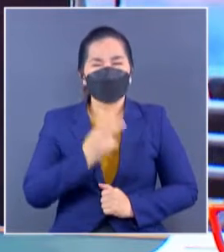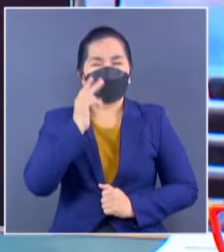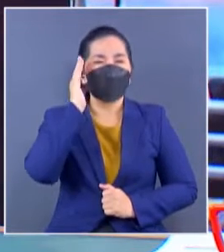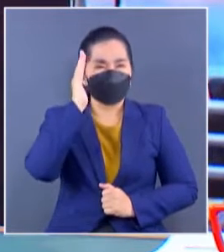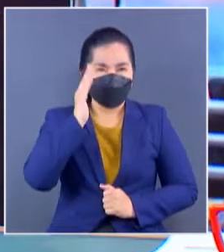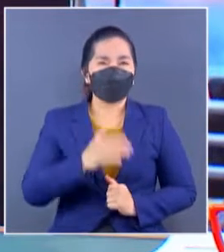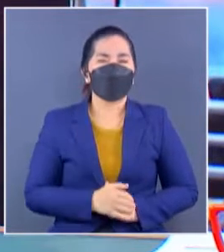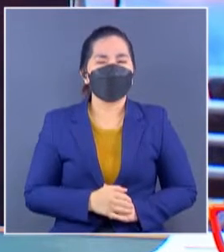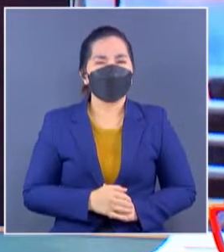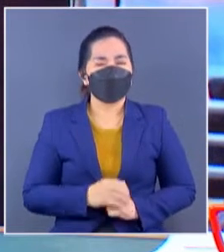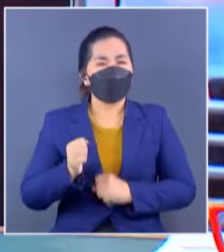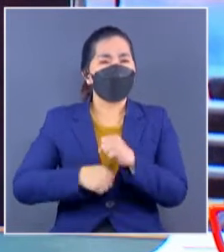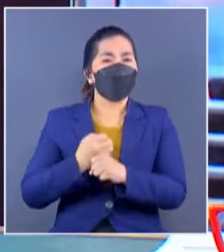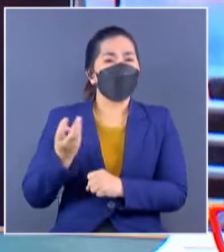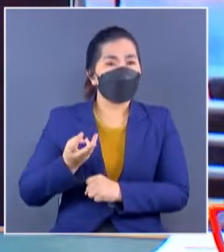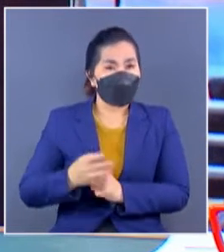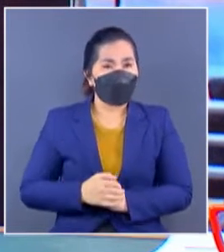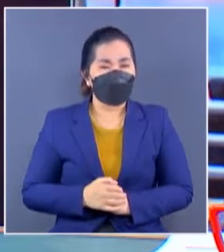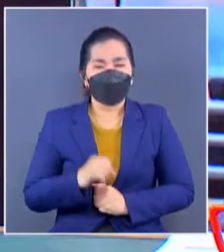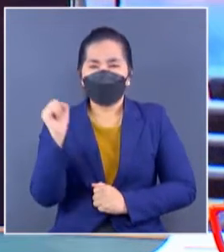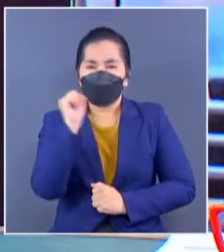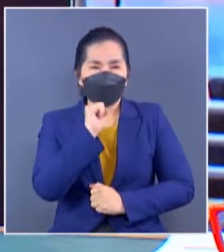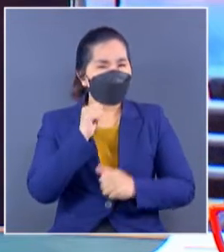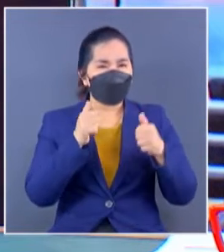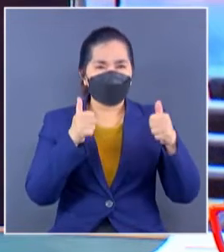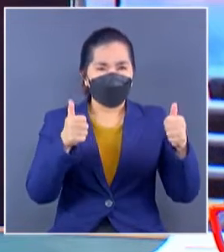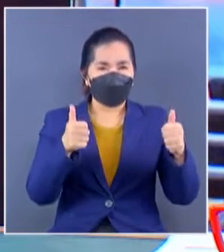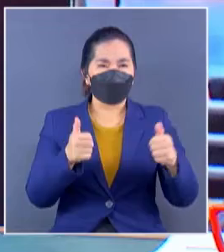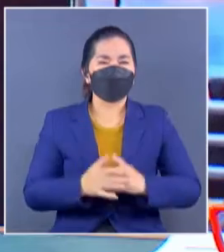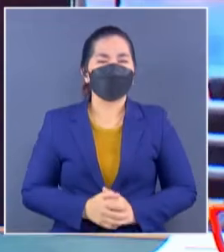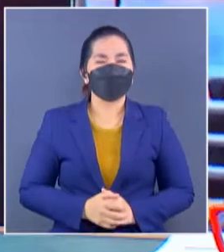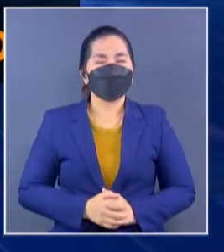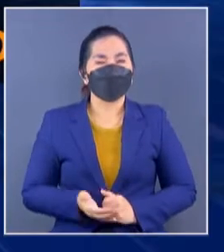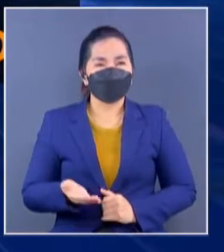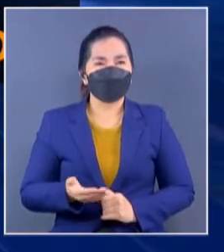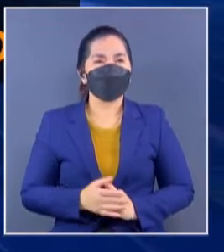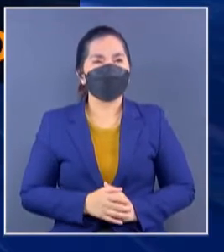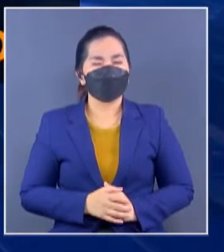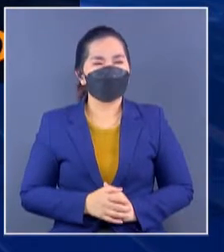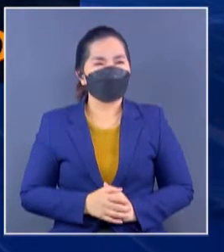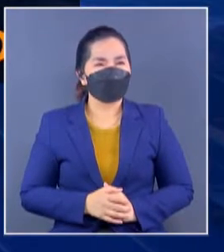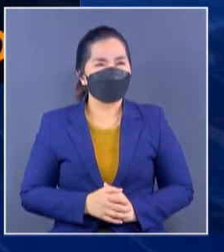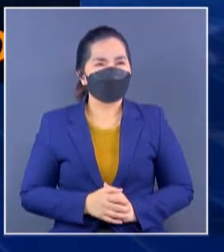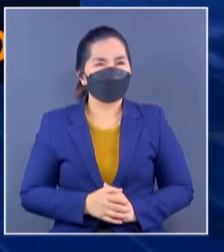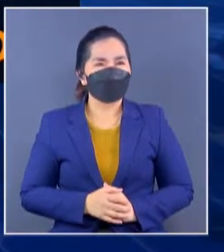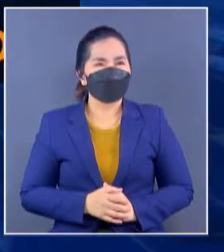ายนี้ตัวนิดเดียวครับแต่ร้องเนี่ยแบบสุดจริงๆ